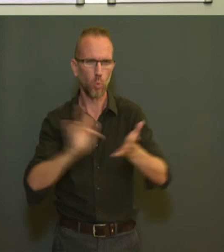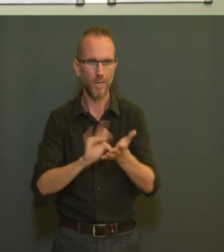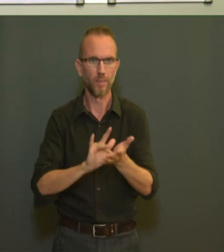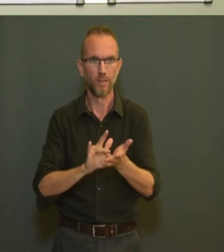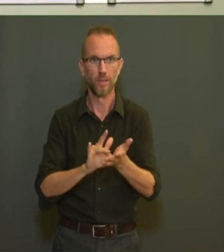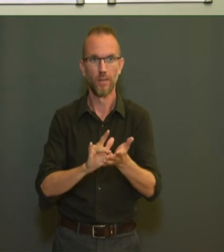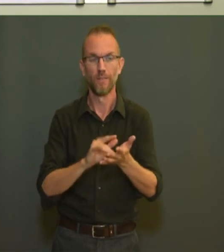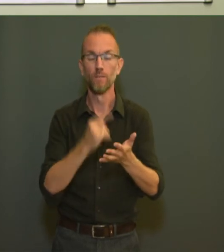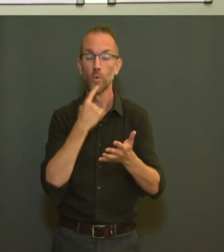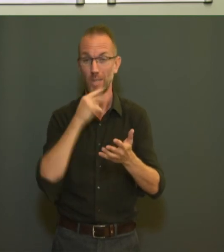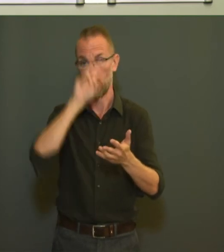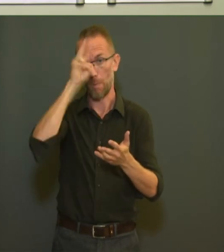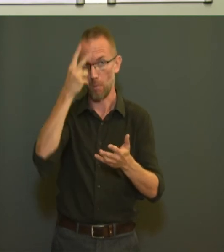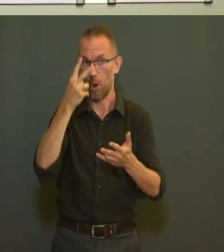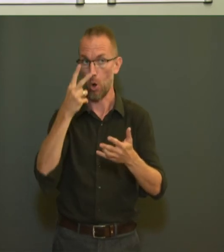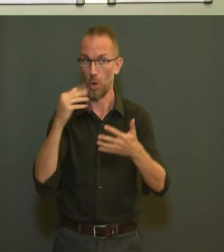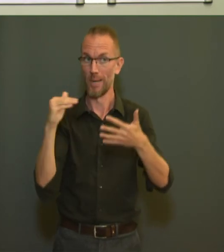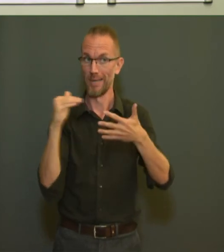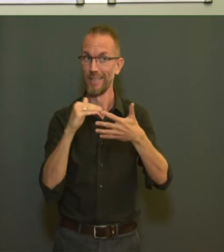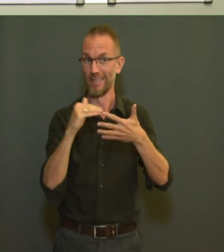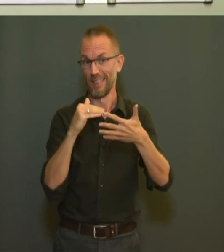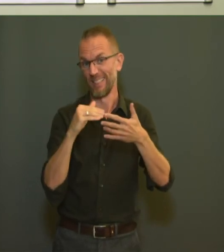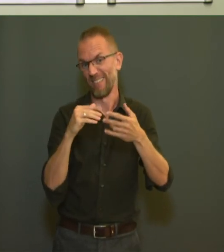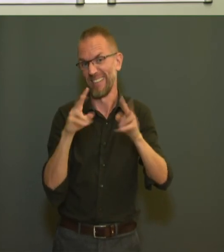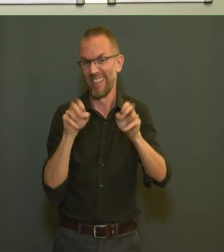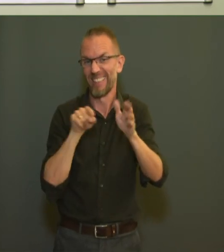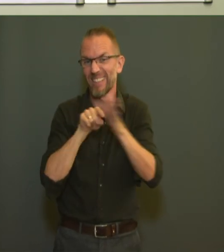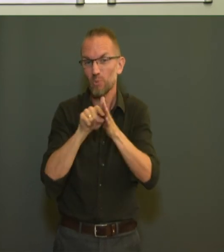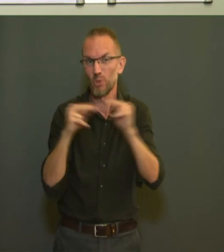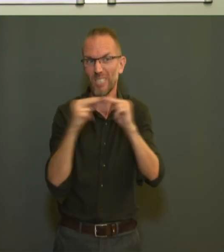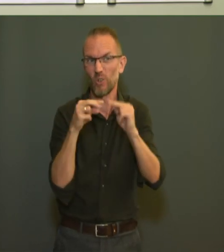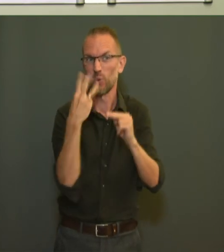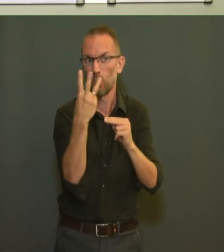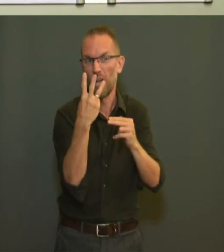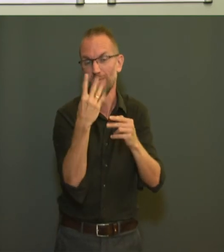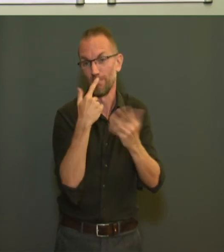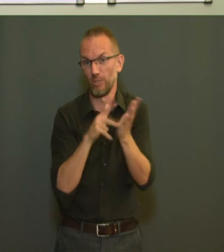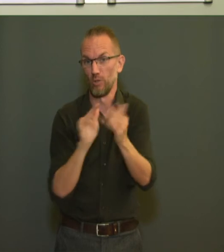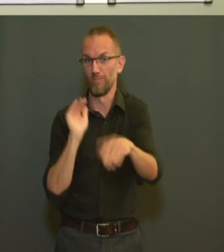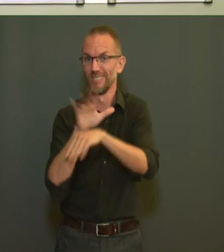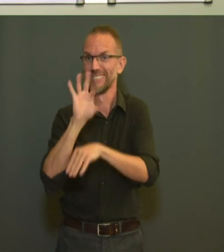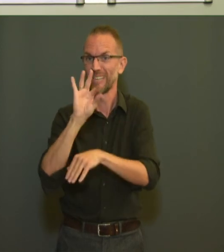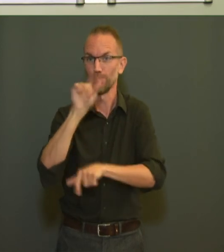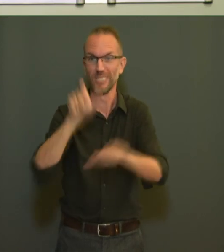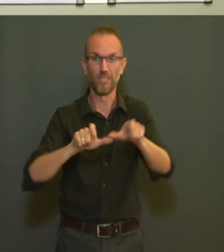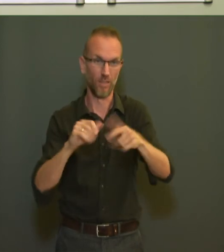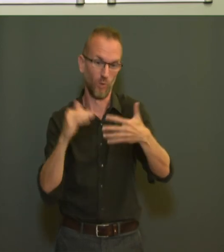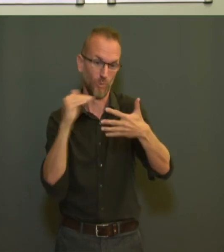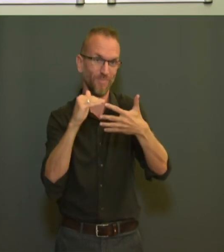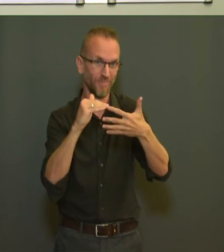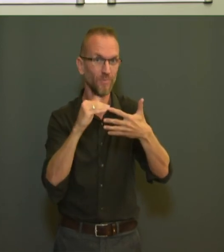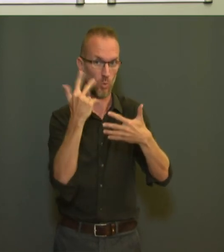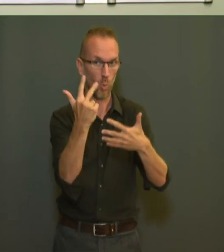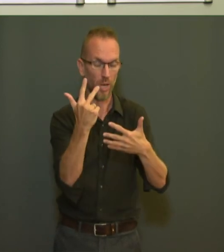qui définit le début du niveau 3 d'alarme. Cependant, et on l'a dit en insistant sur Anvers et